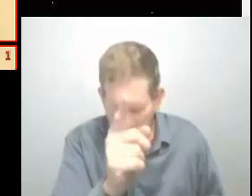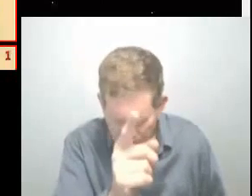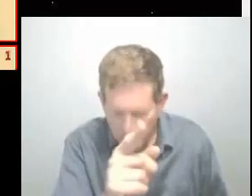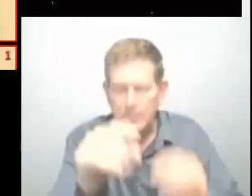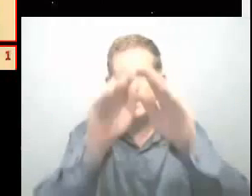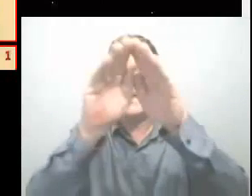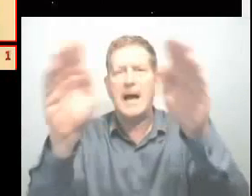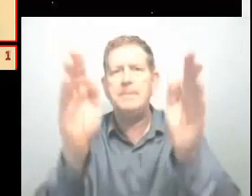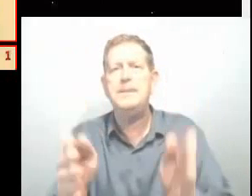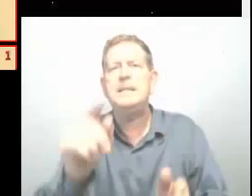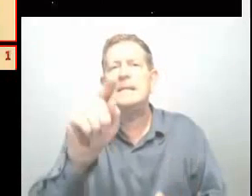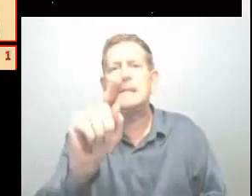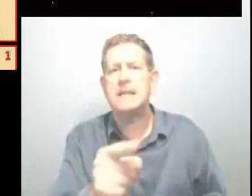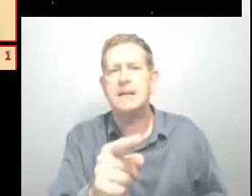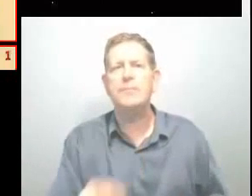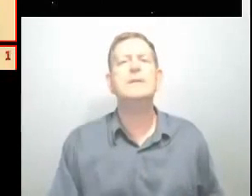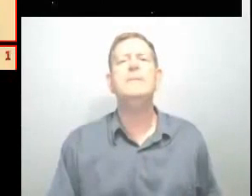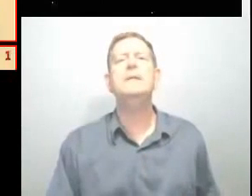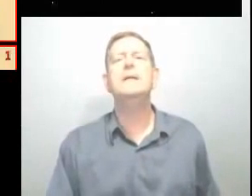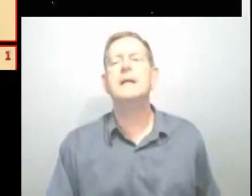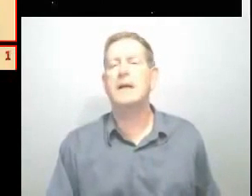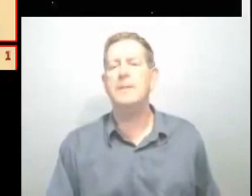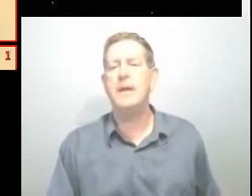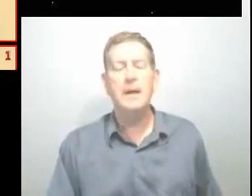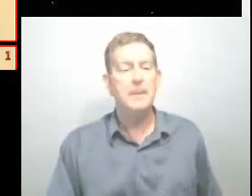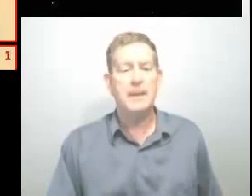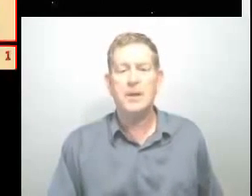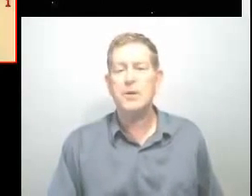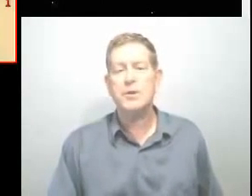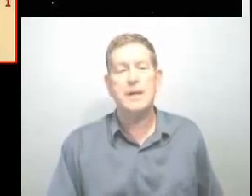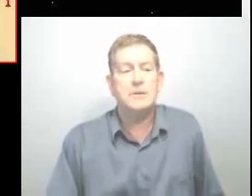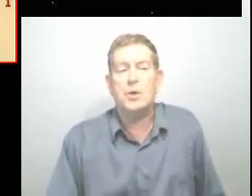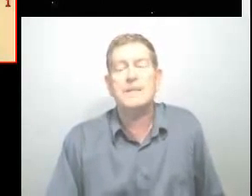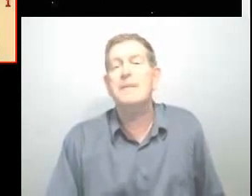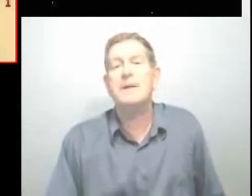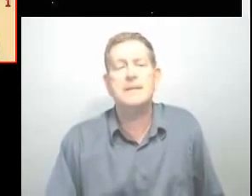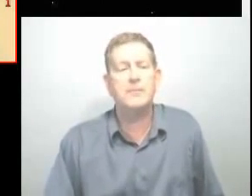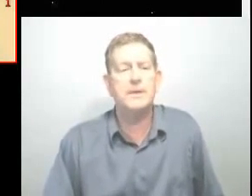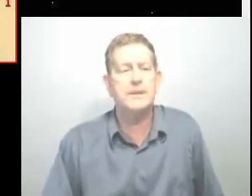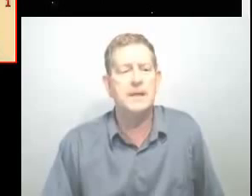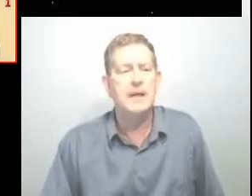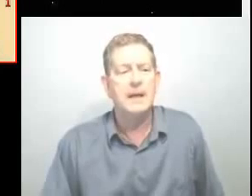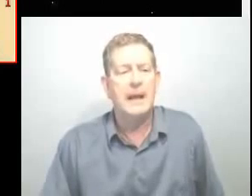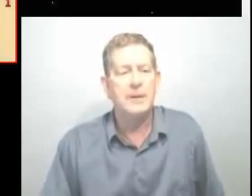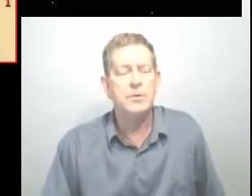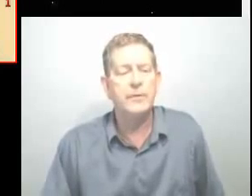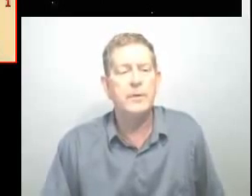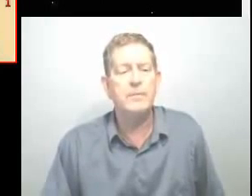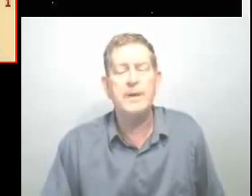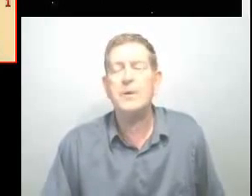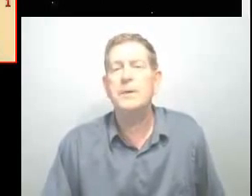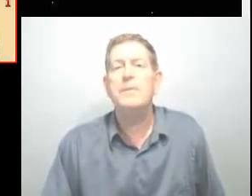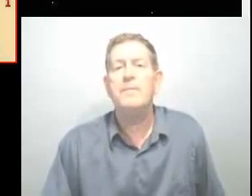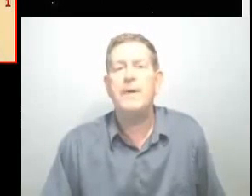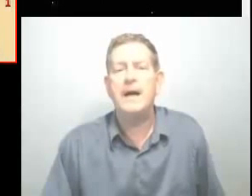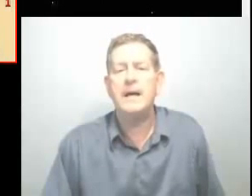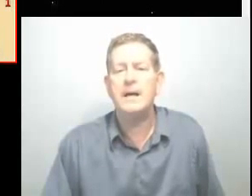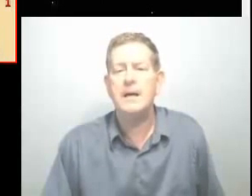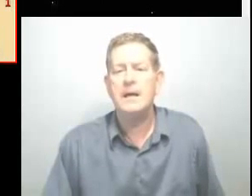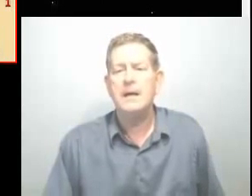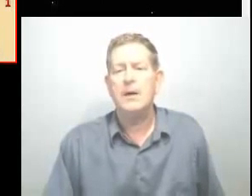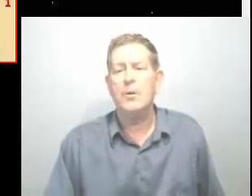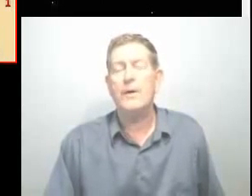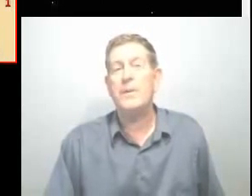Oui, vous habitez, très bien. Maintenant, sens inverse cette fois-ci. Là, nous avons le verbe